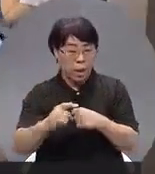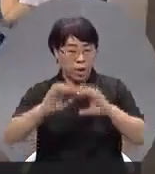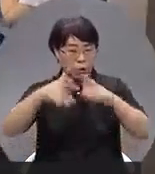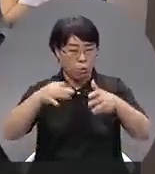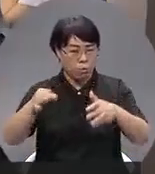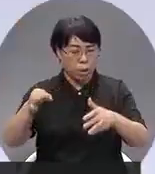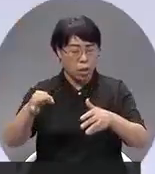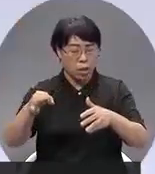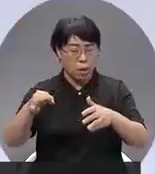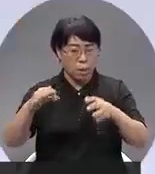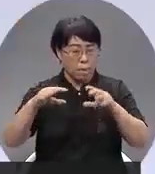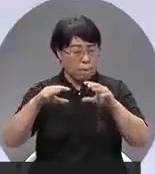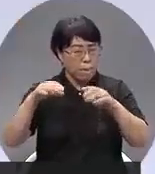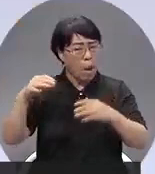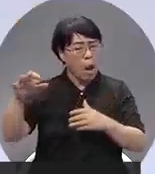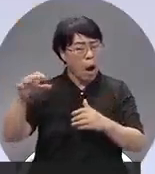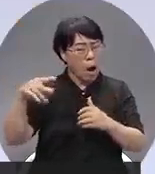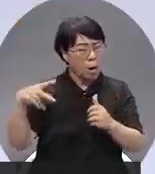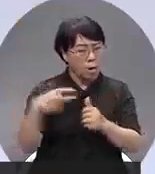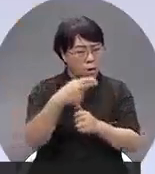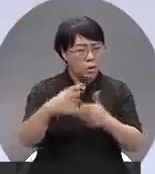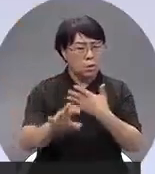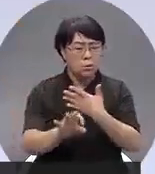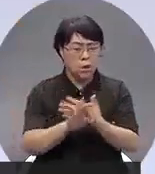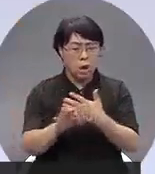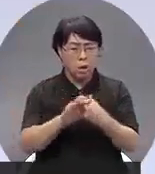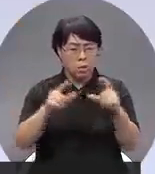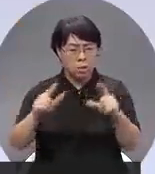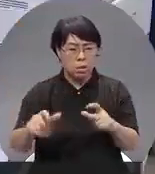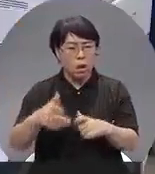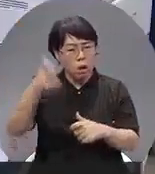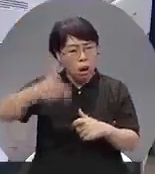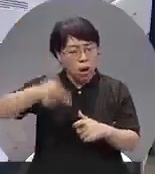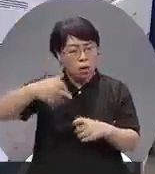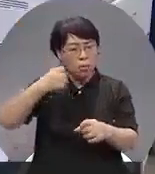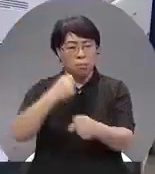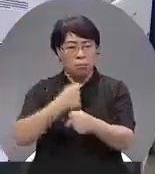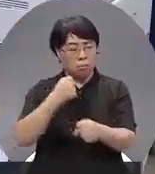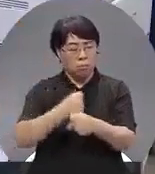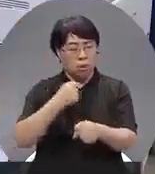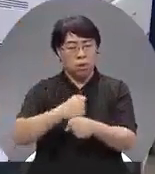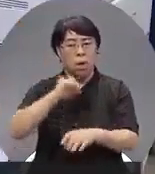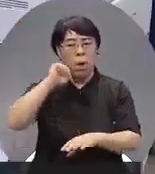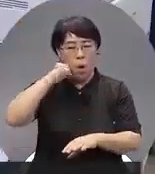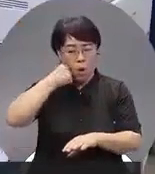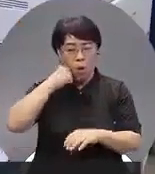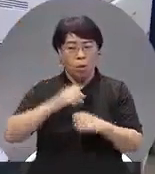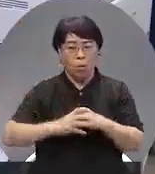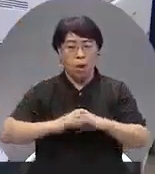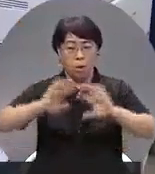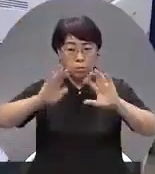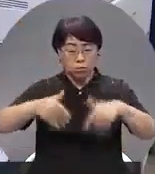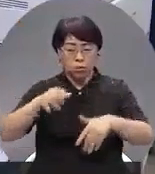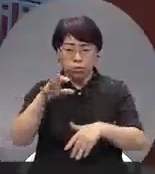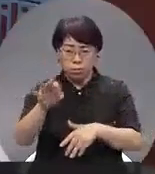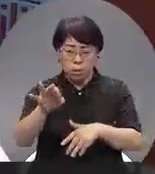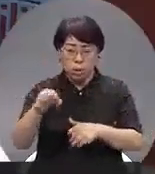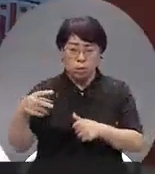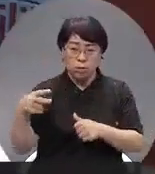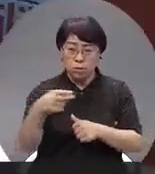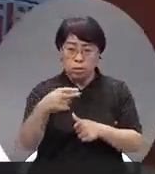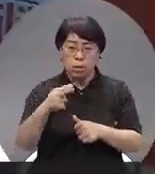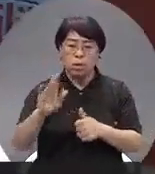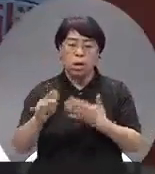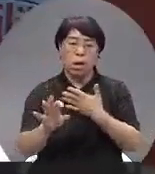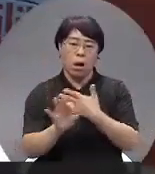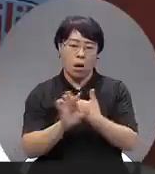아예 중단되면 지역화폐 발행 사업 자체가 흔들릴 수 있다는 우려가 나옵니다. 국비 지원이